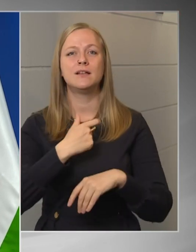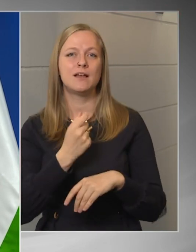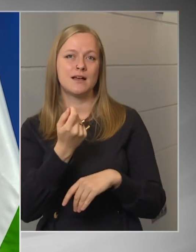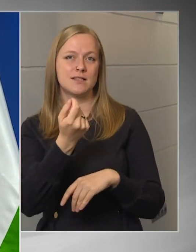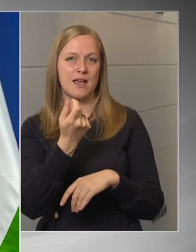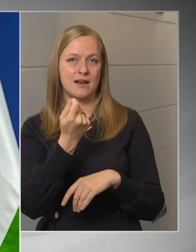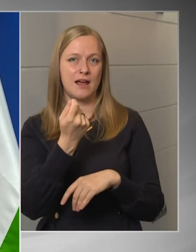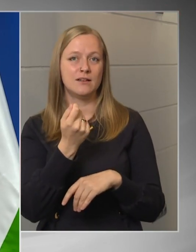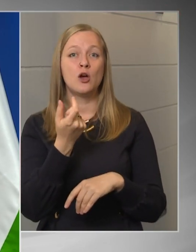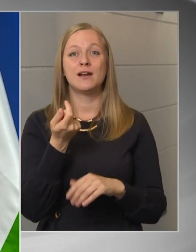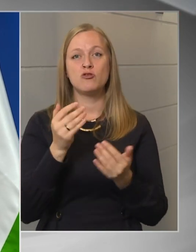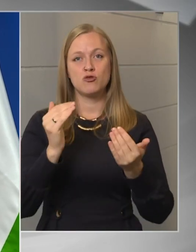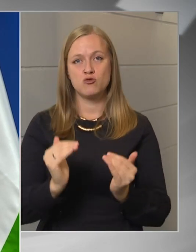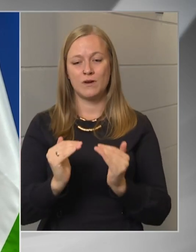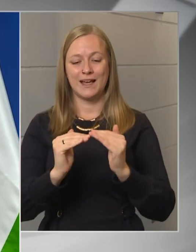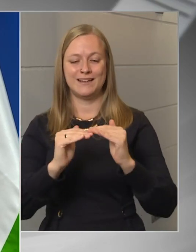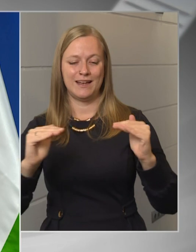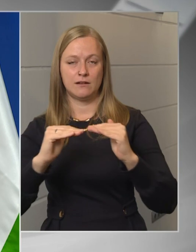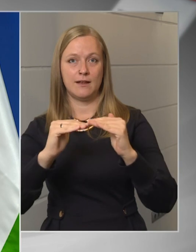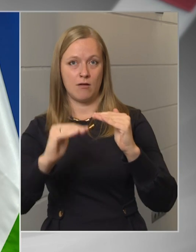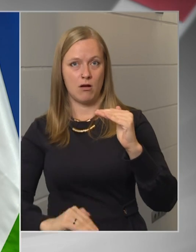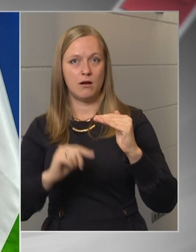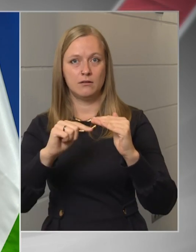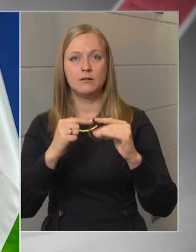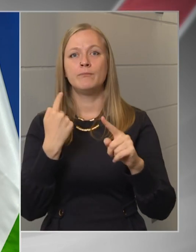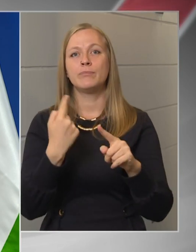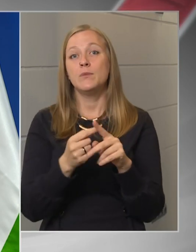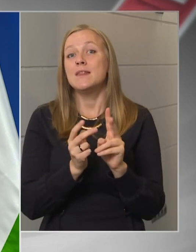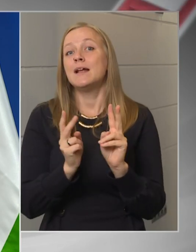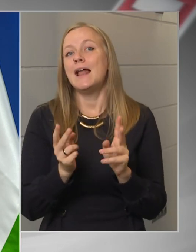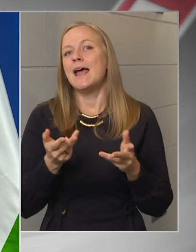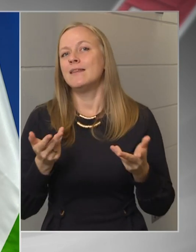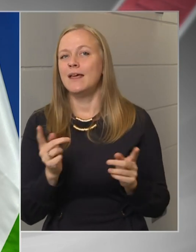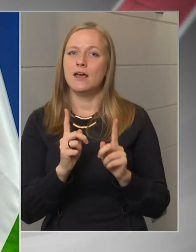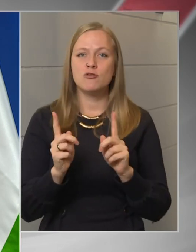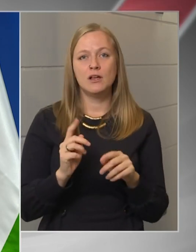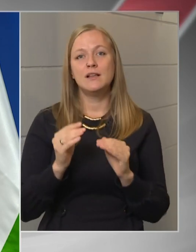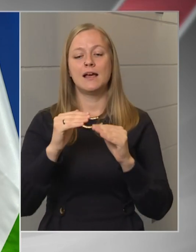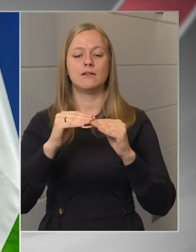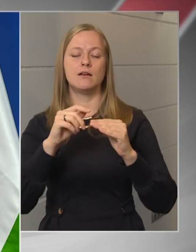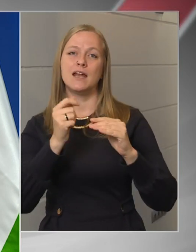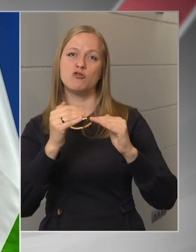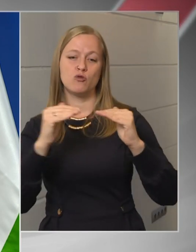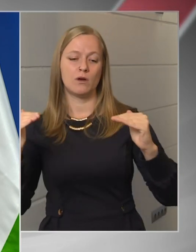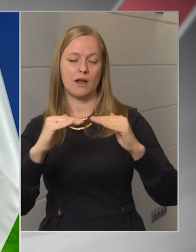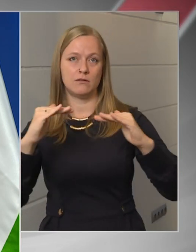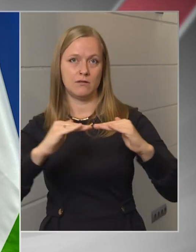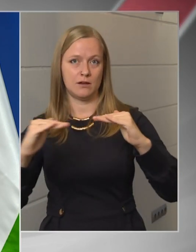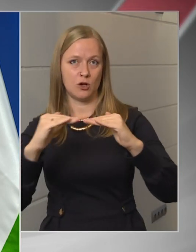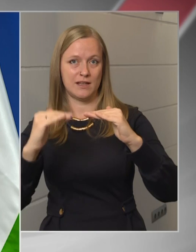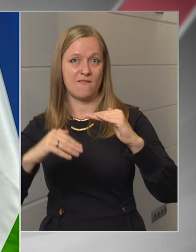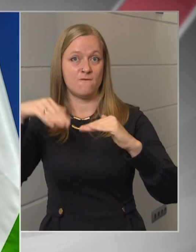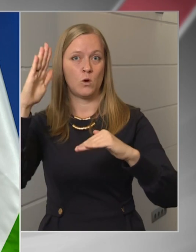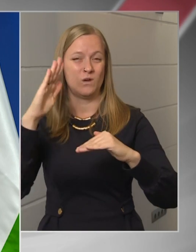rezsicsökkentett értékhatár alatt, és lehetne csökkenteni a rezsicsökkentett értékhatár fölött. Úgy gondolom, hogy mindenki